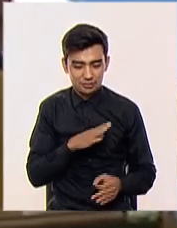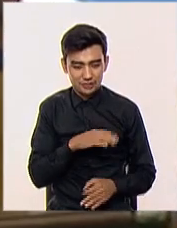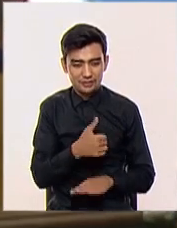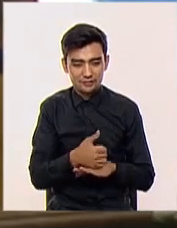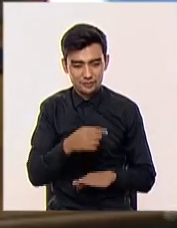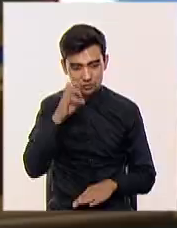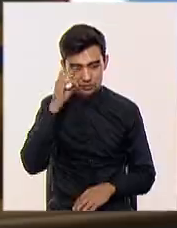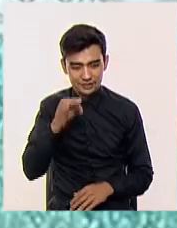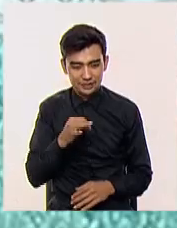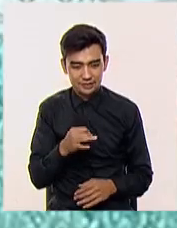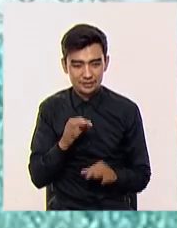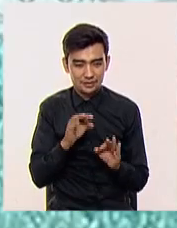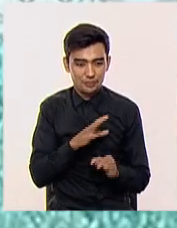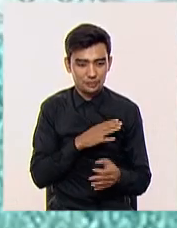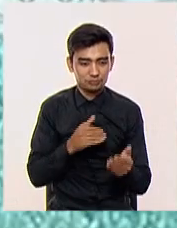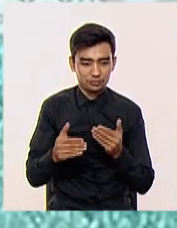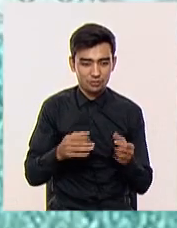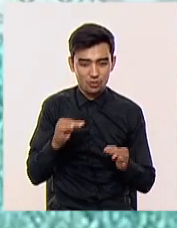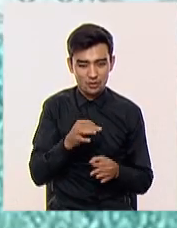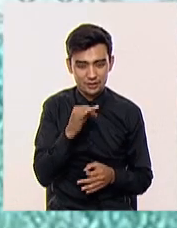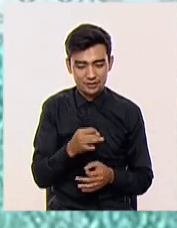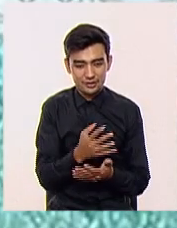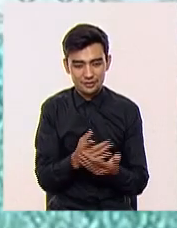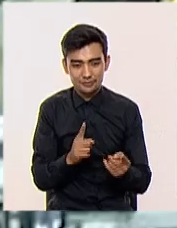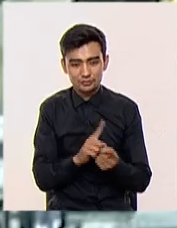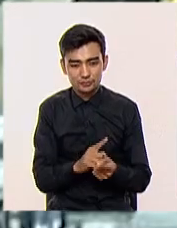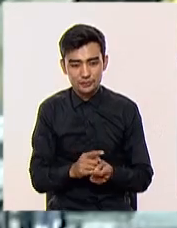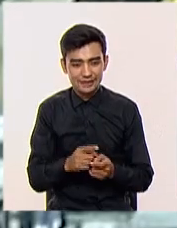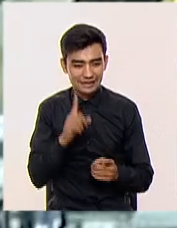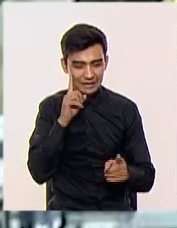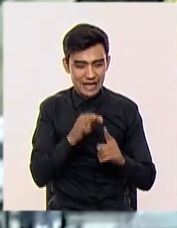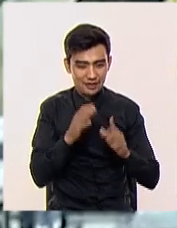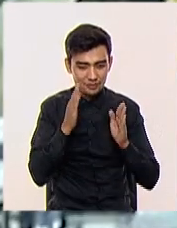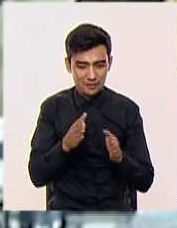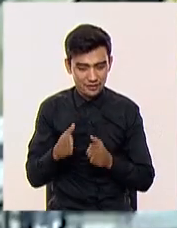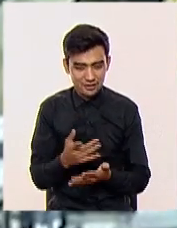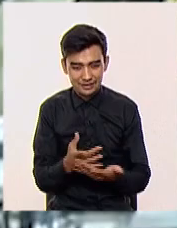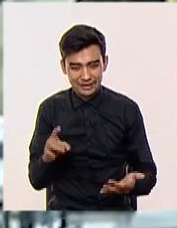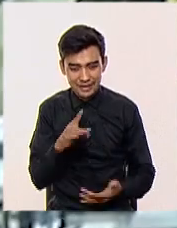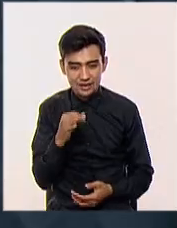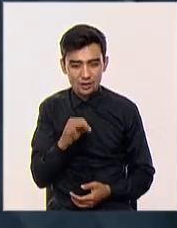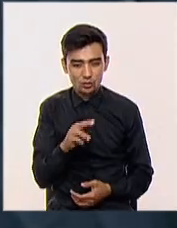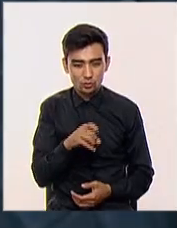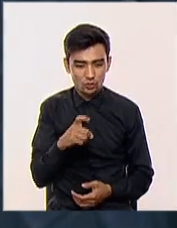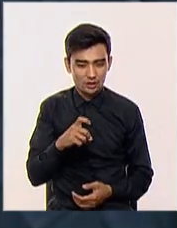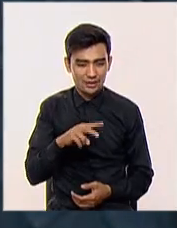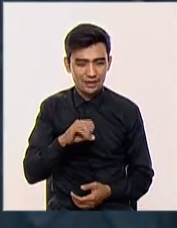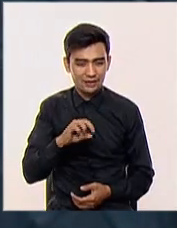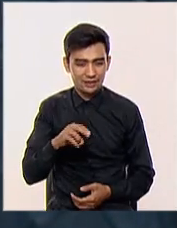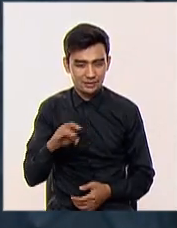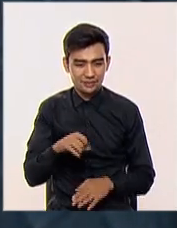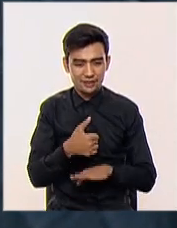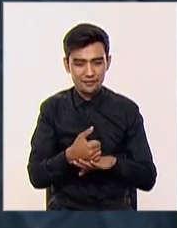государства представил для обсуждения ряд тезисов, направленных на переосмысление роли религии и духовных лидеров в